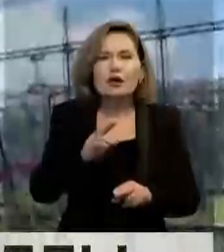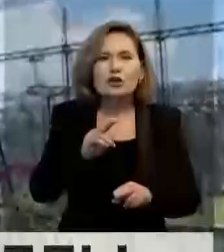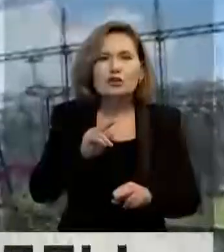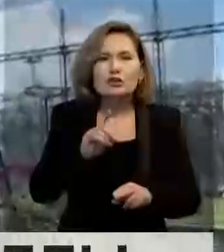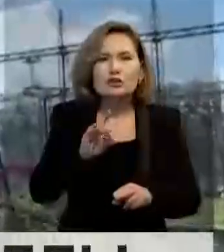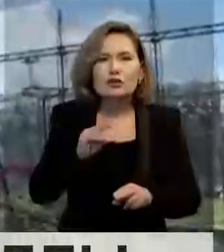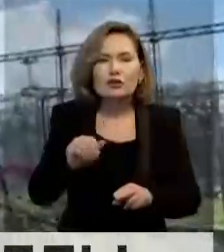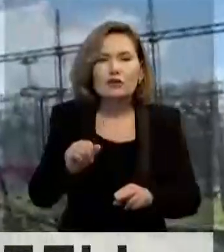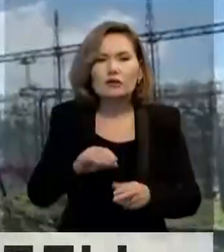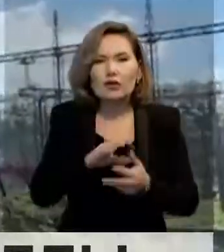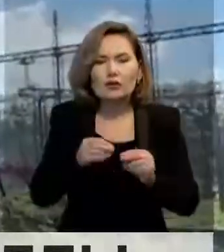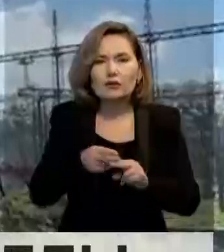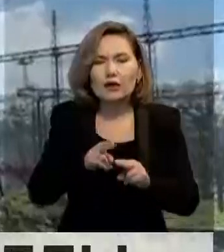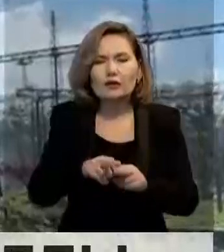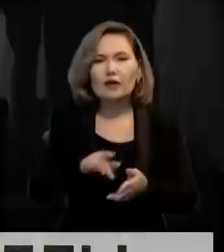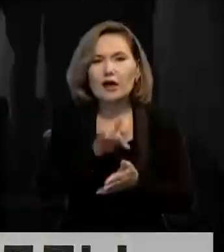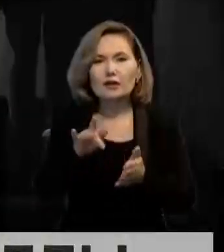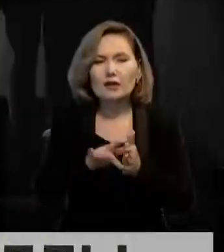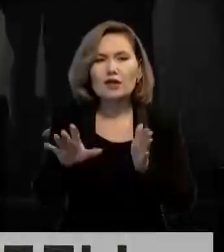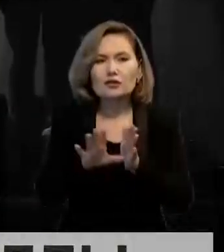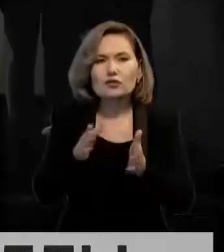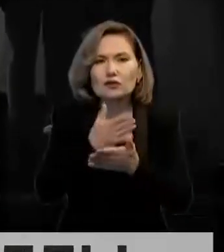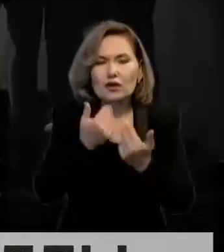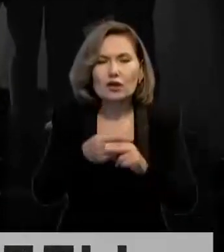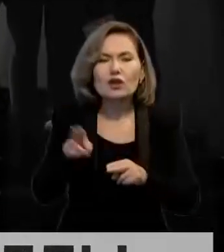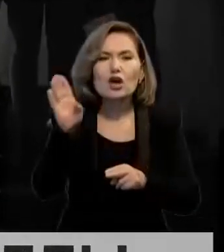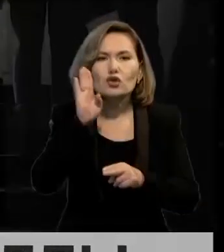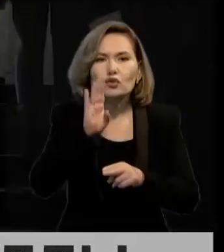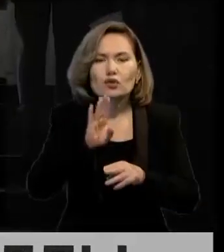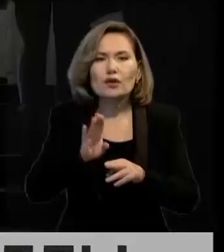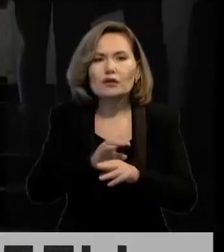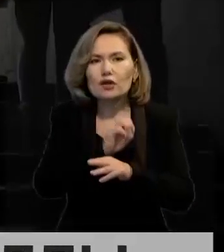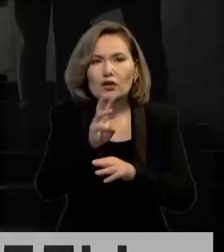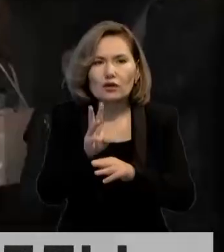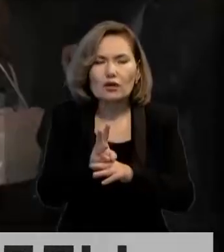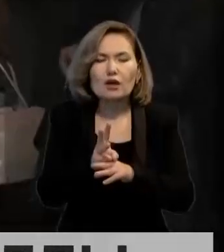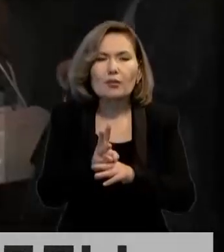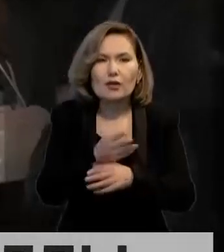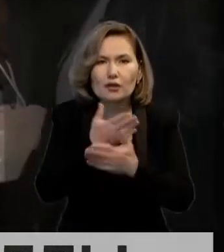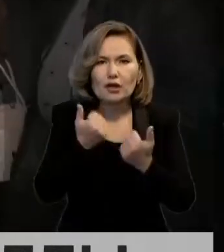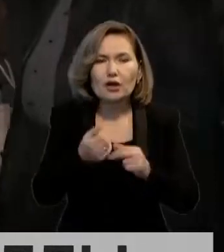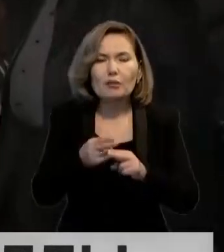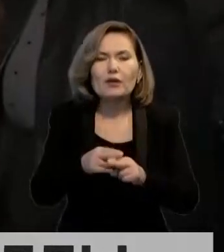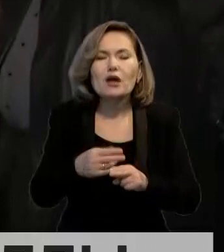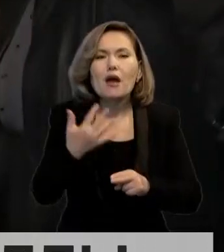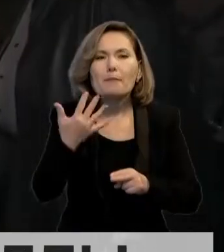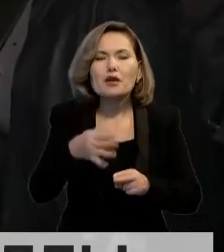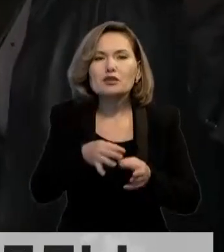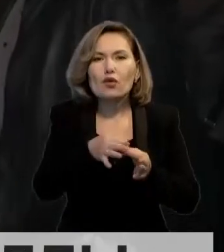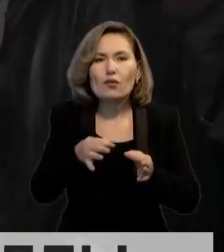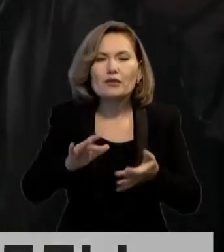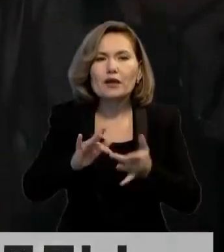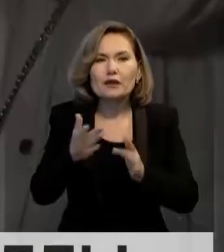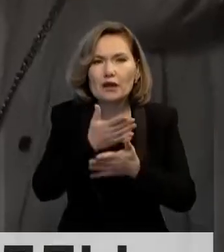Чернигов жарықсыз қалды. Кейбір шаһарда судың берілуіне қатысты қиындықтар туындаған. Елдің 5 облысында интернет жоқ. Мектептер